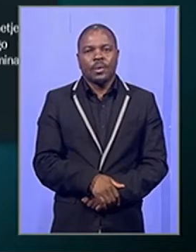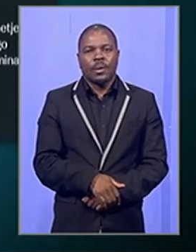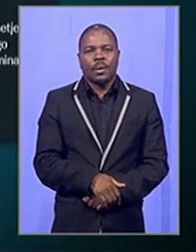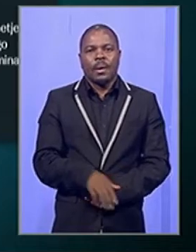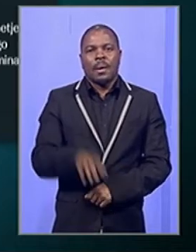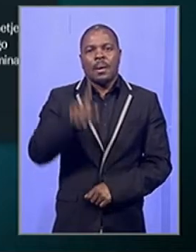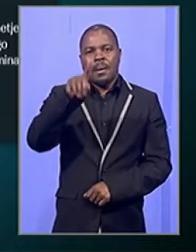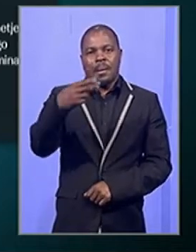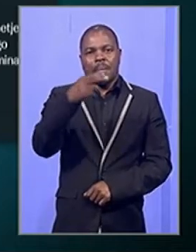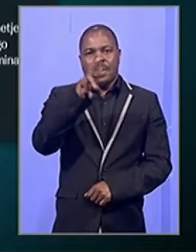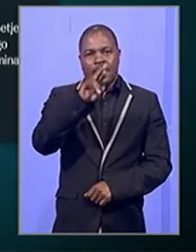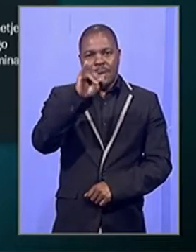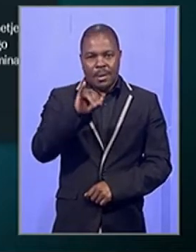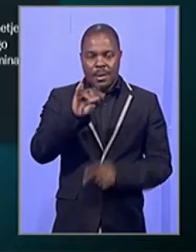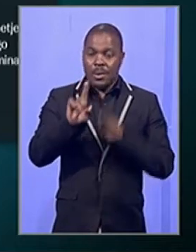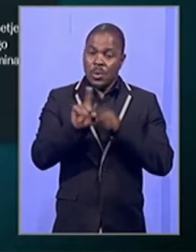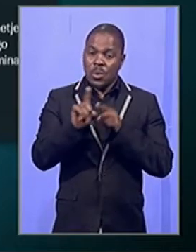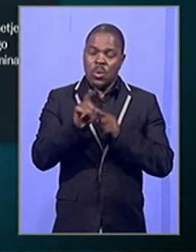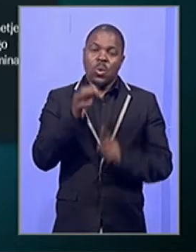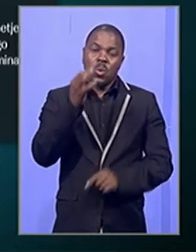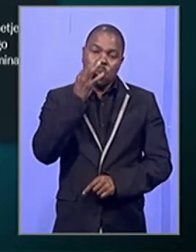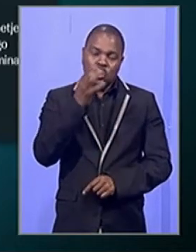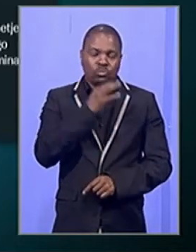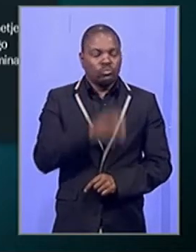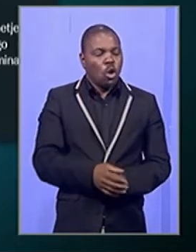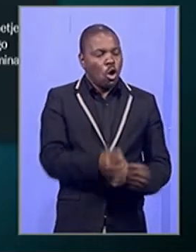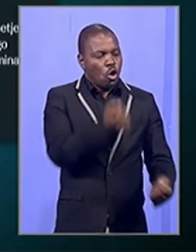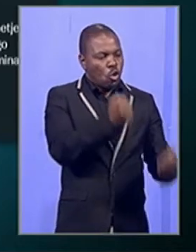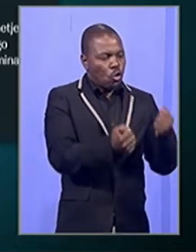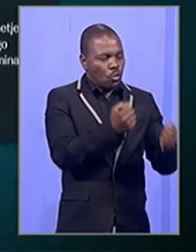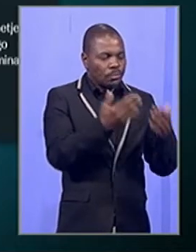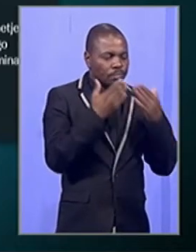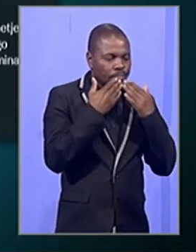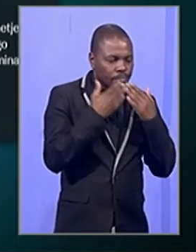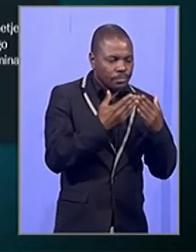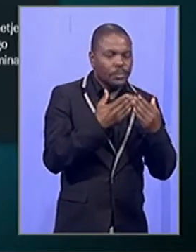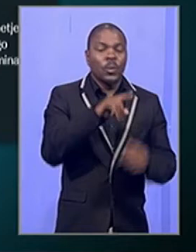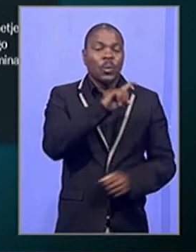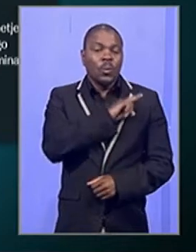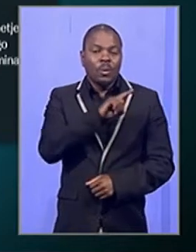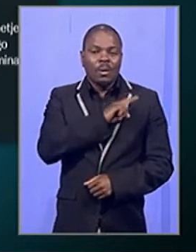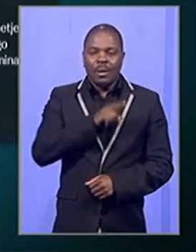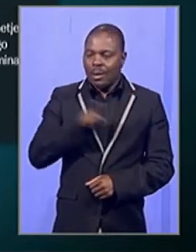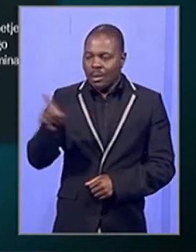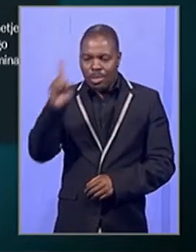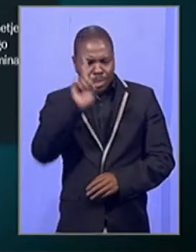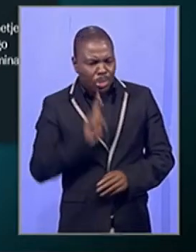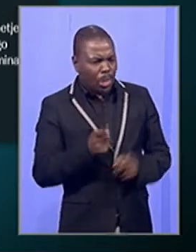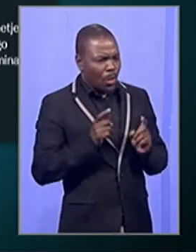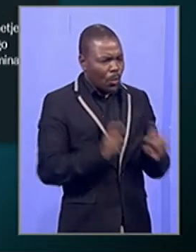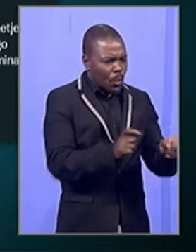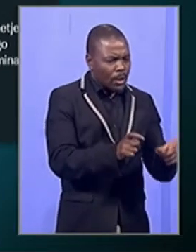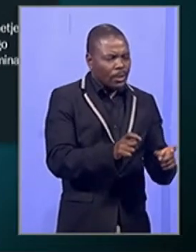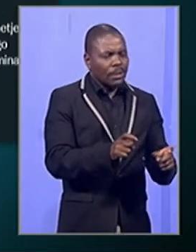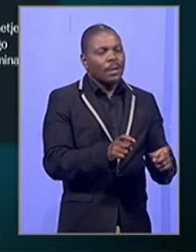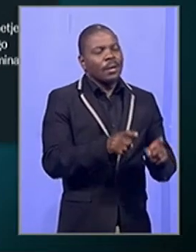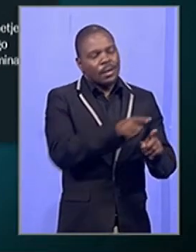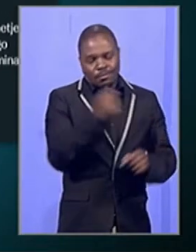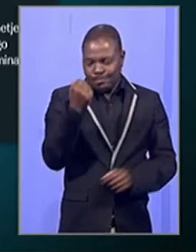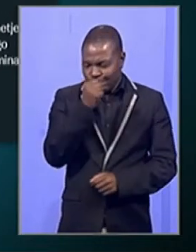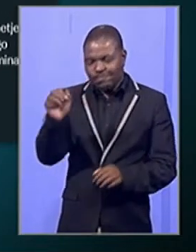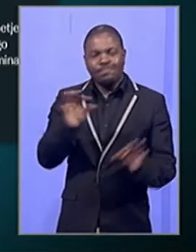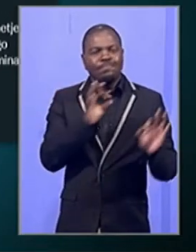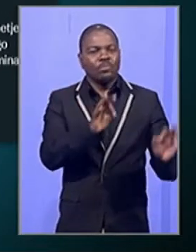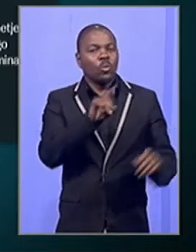Lenkwe Mmina Phiri ke leboga kgorokgolo ya tsheko ge e phaetše ka thoko kgopelo ya tšhoganetšo. Batho ba swanetše go tseba